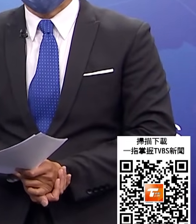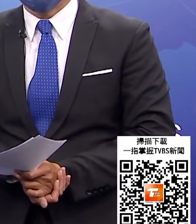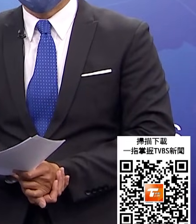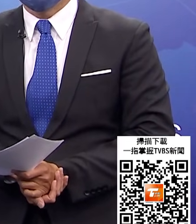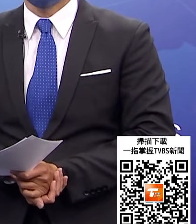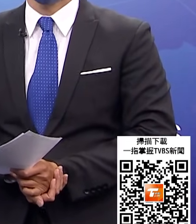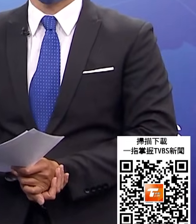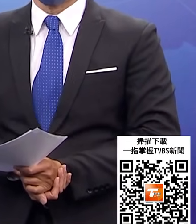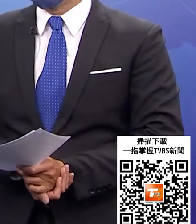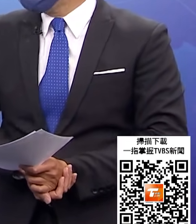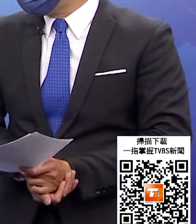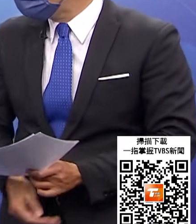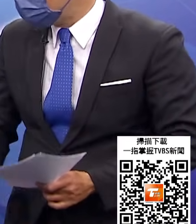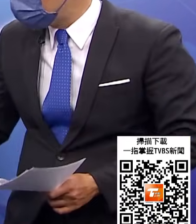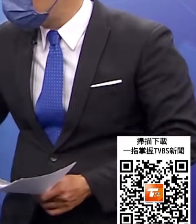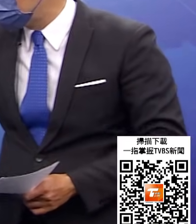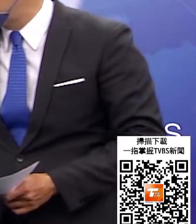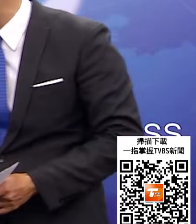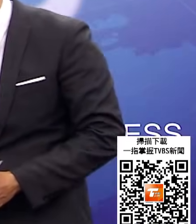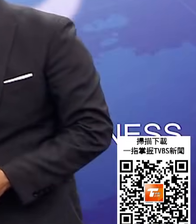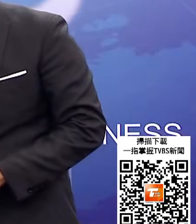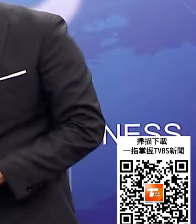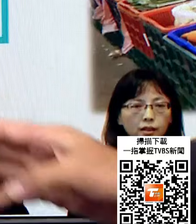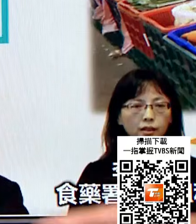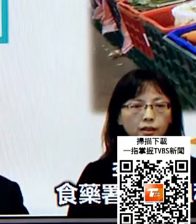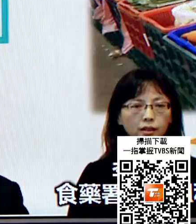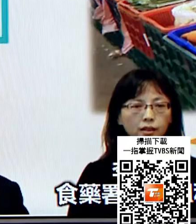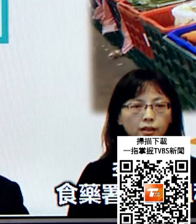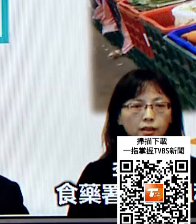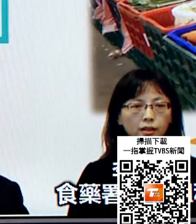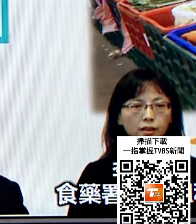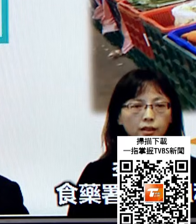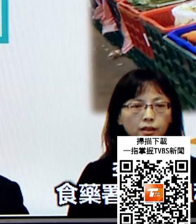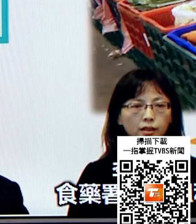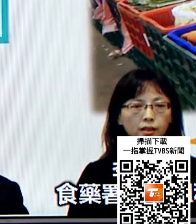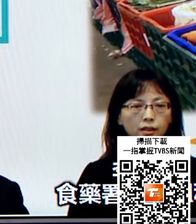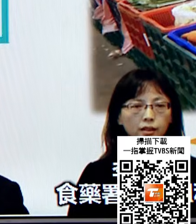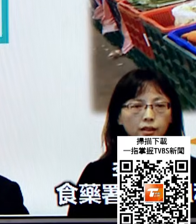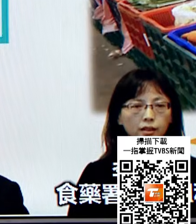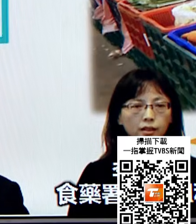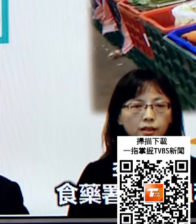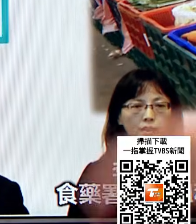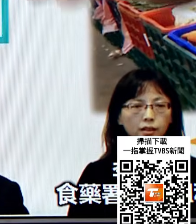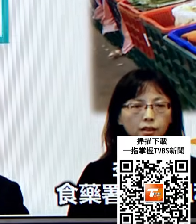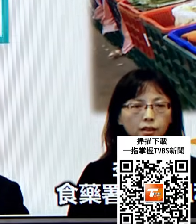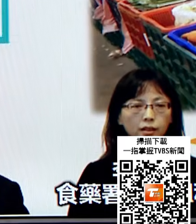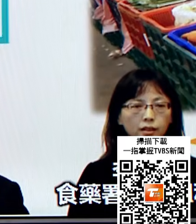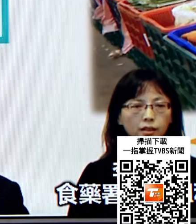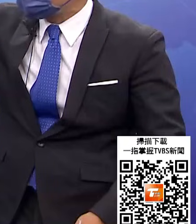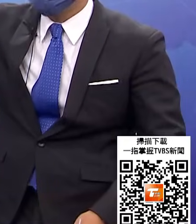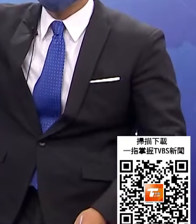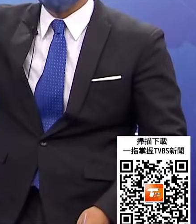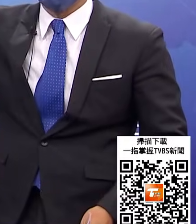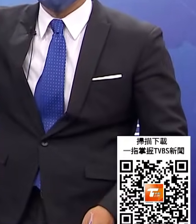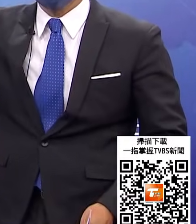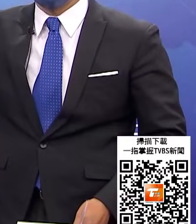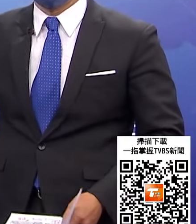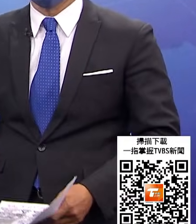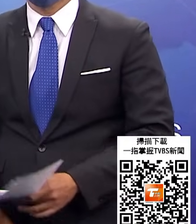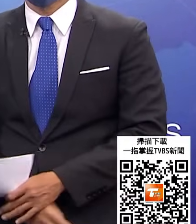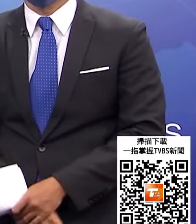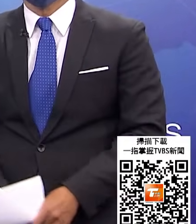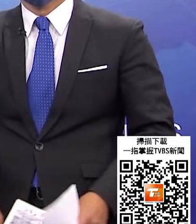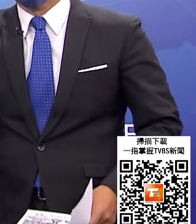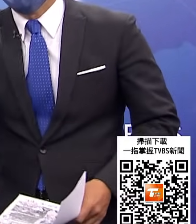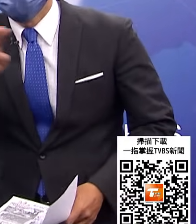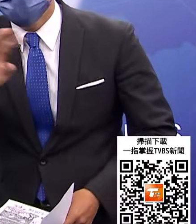结结巴巴不知所云。还有另外一位就是陈吉仲讲的就更好玩了。他说大家都讲说美国要解